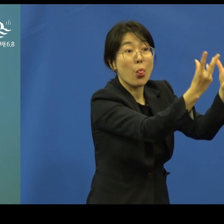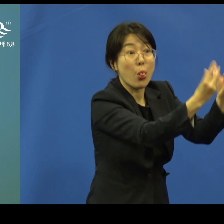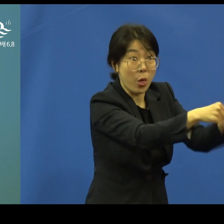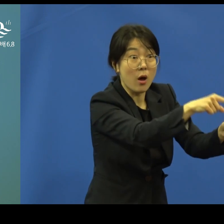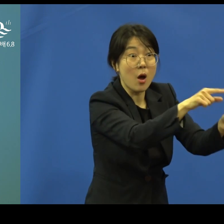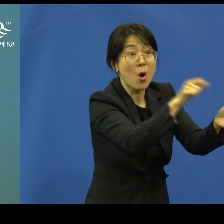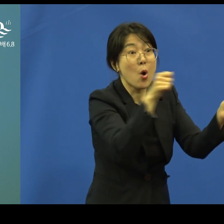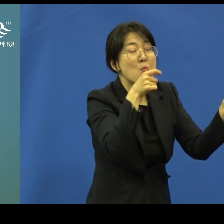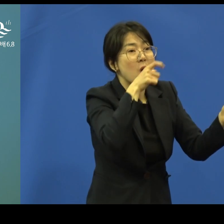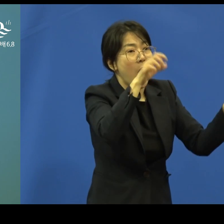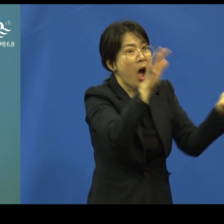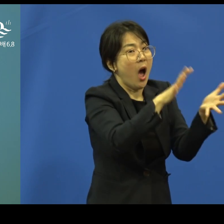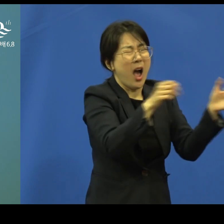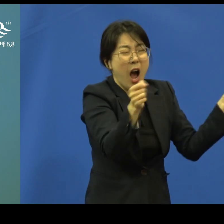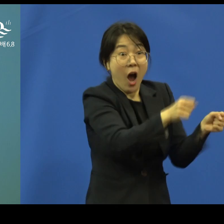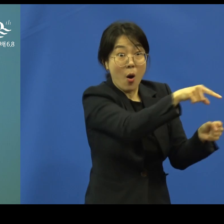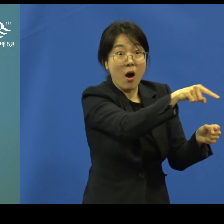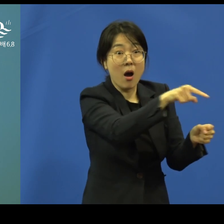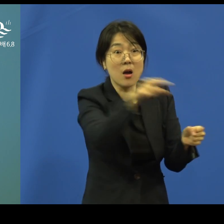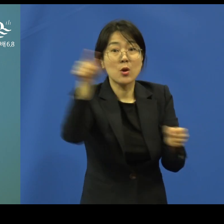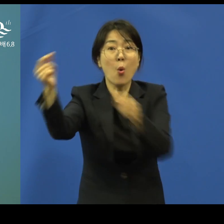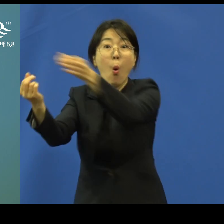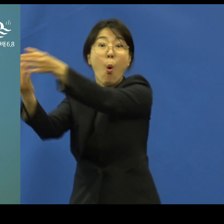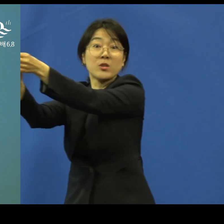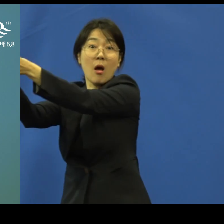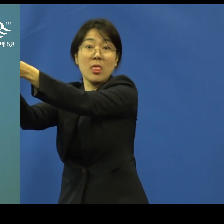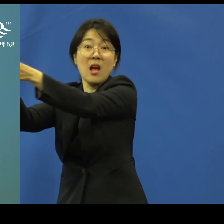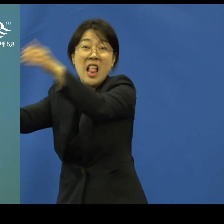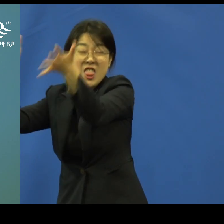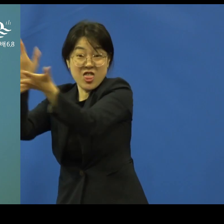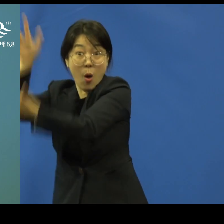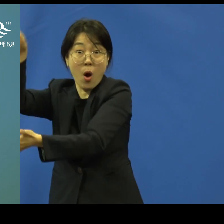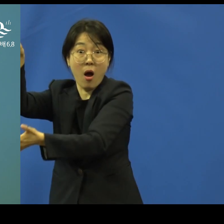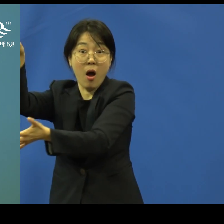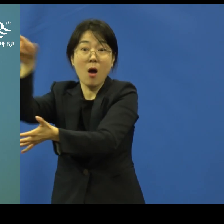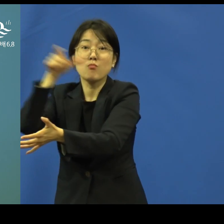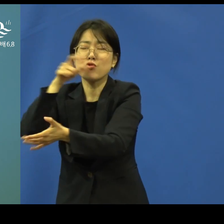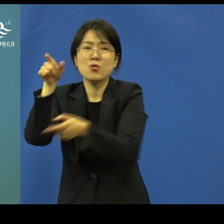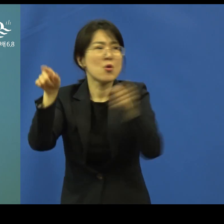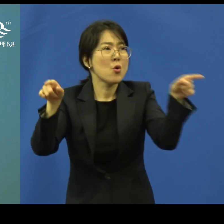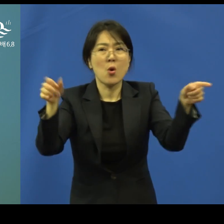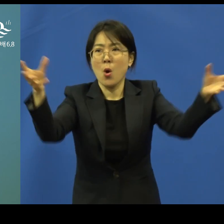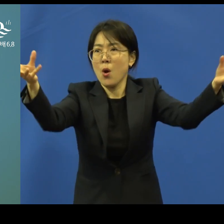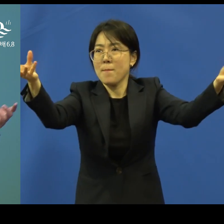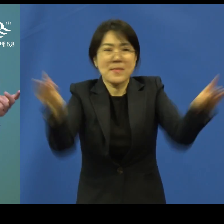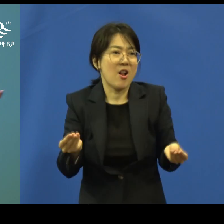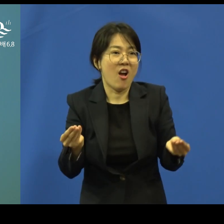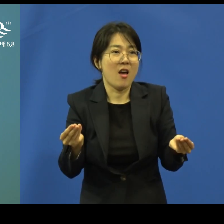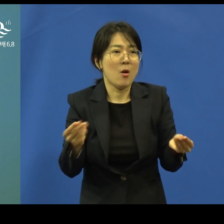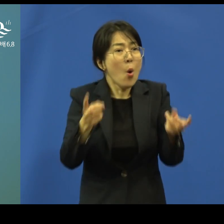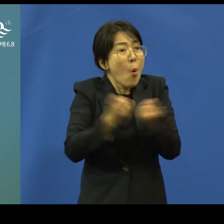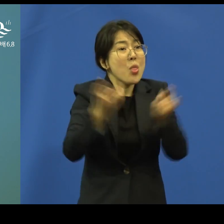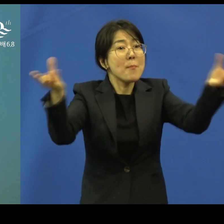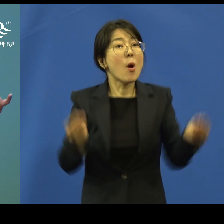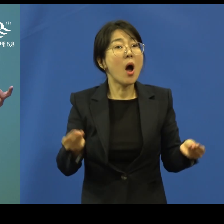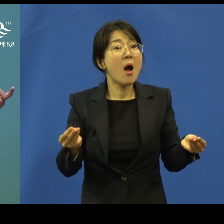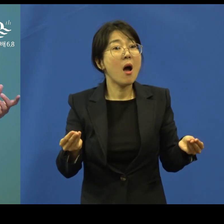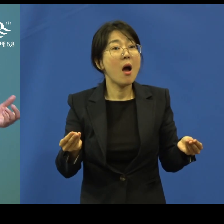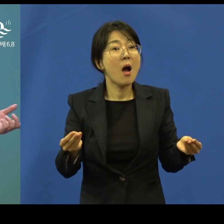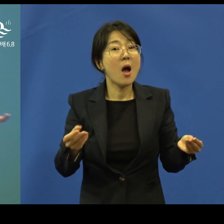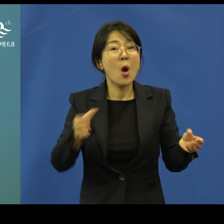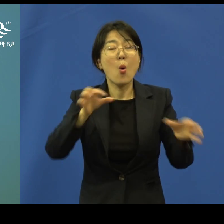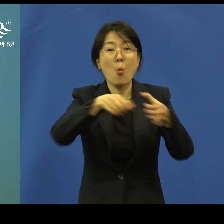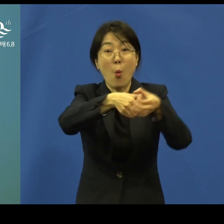거의 오픈된 진흙과 이런 돌 이런 걸로 이용해서 관을 만들어서 이제 유입이 되니까